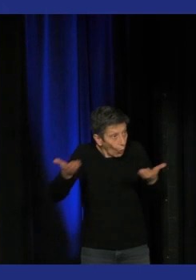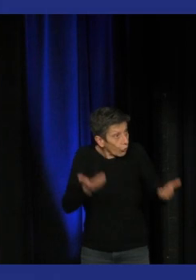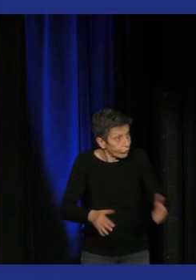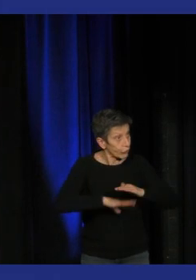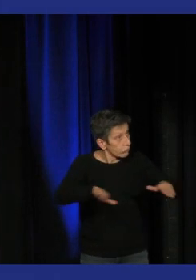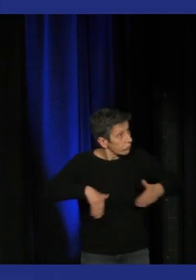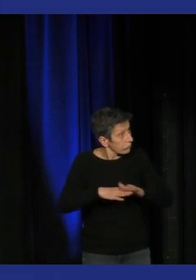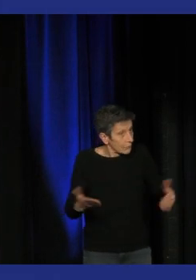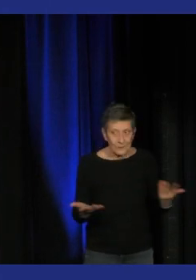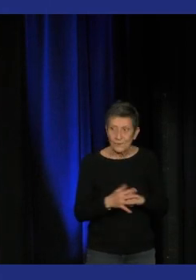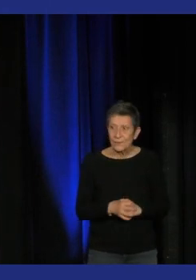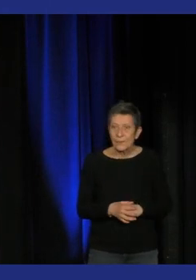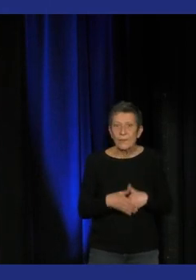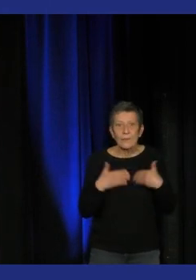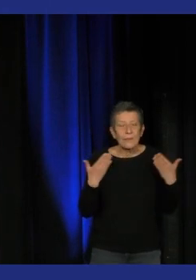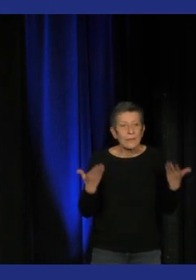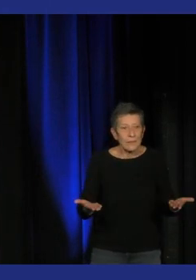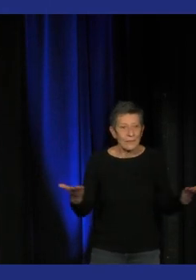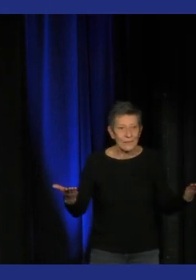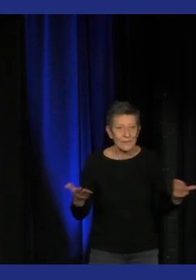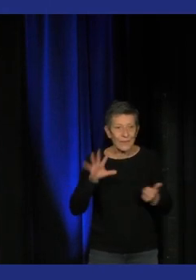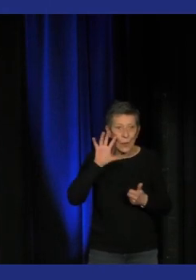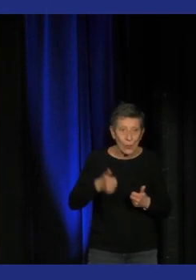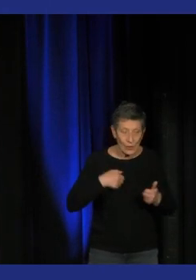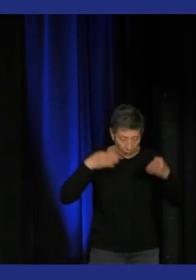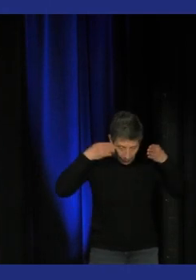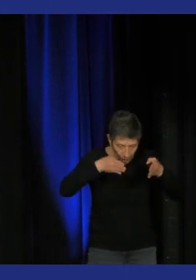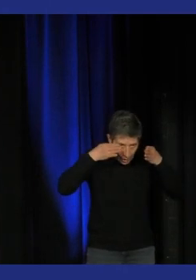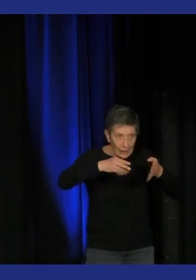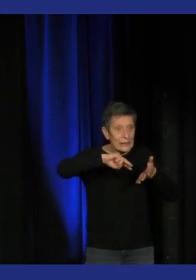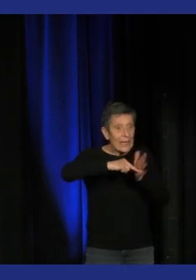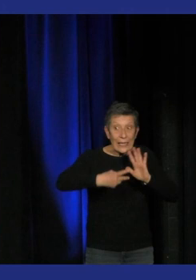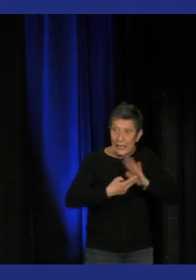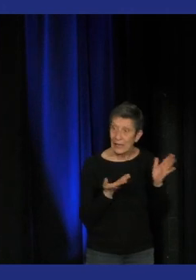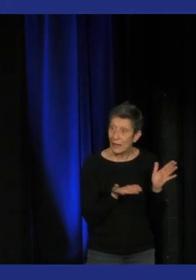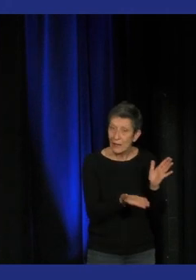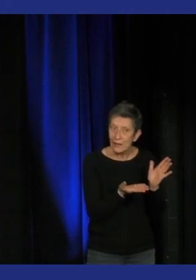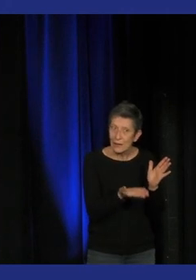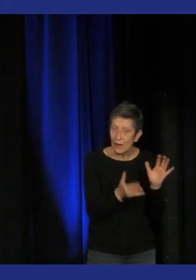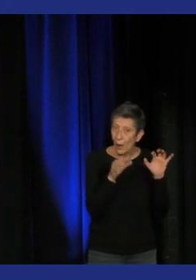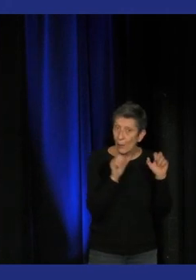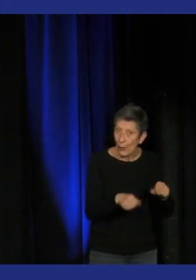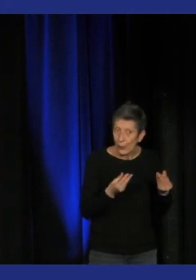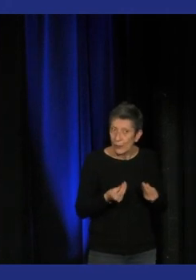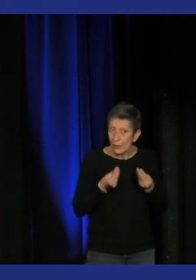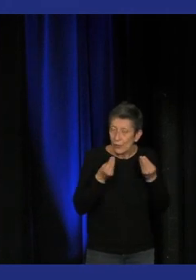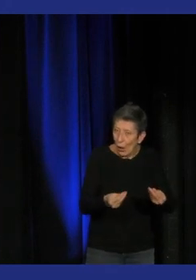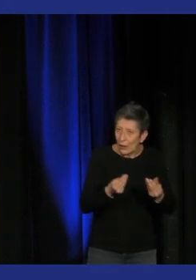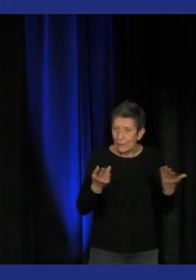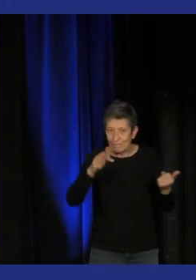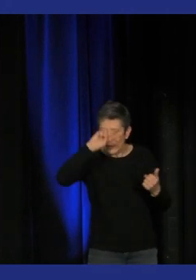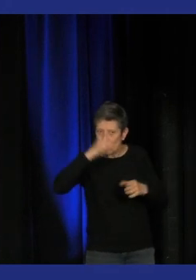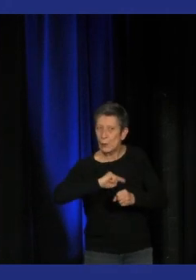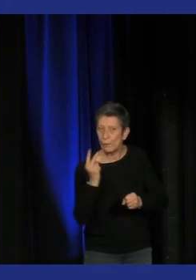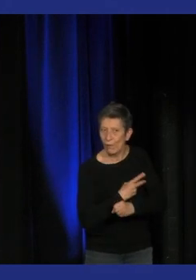voyez, la focalisation sur l'aspect technique peut créer de mauvais réflexes